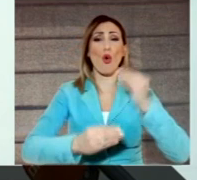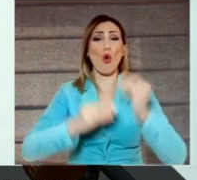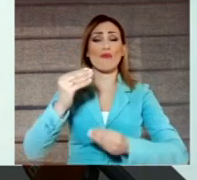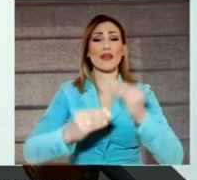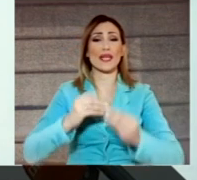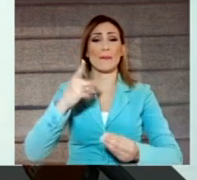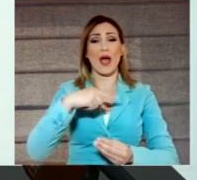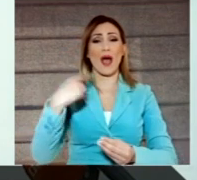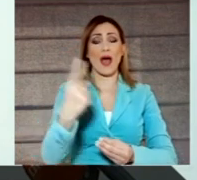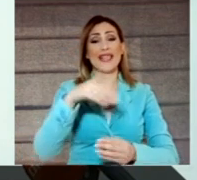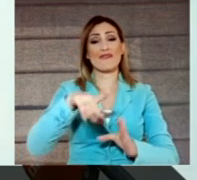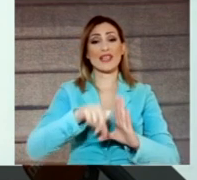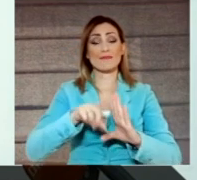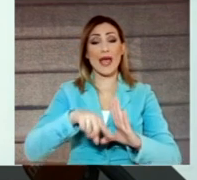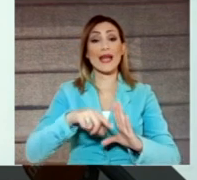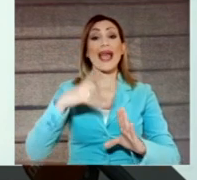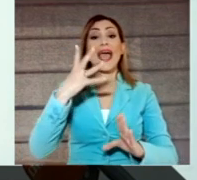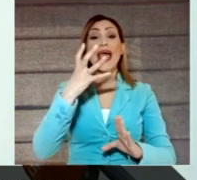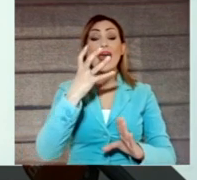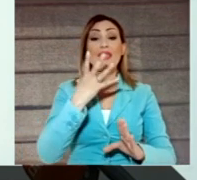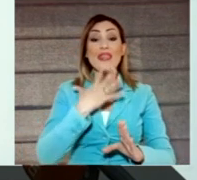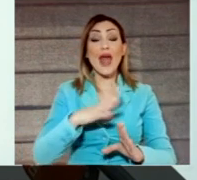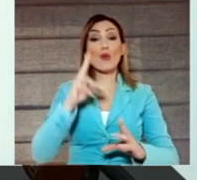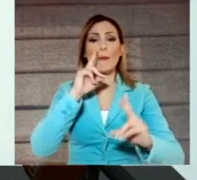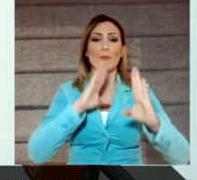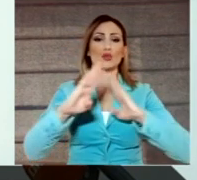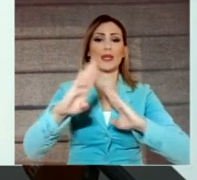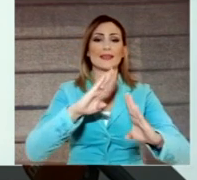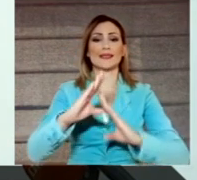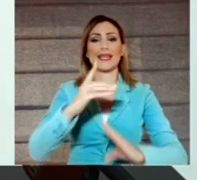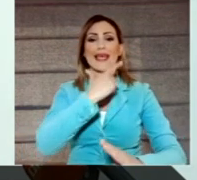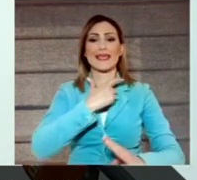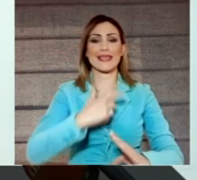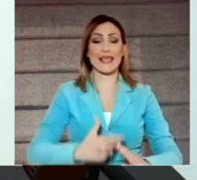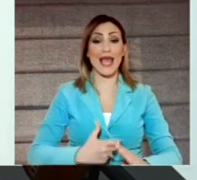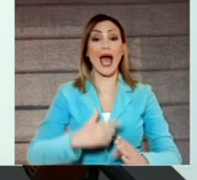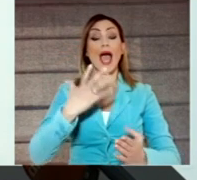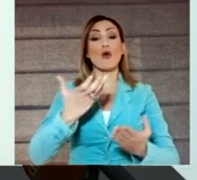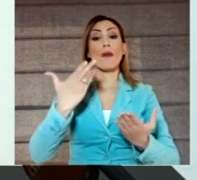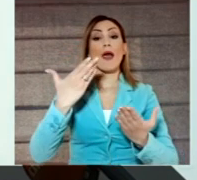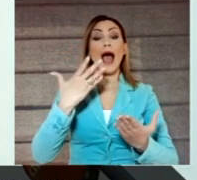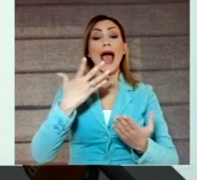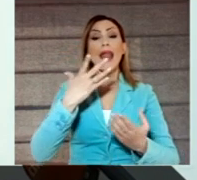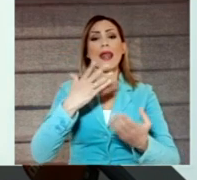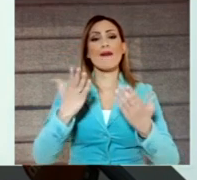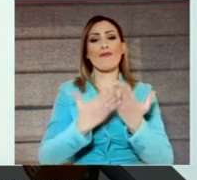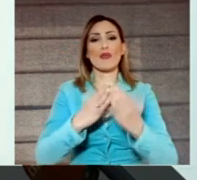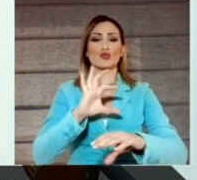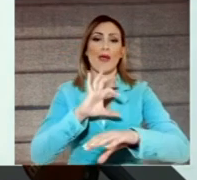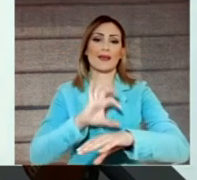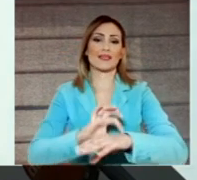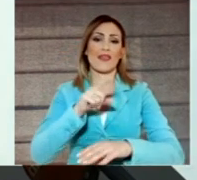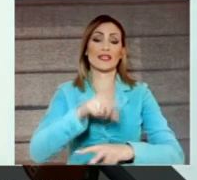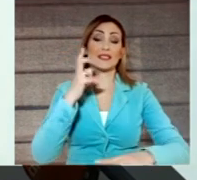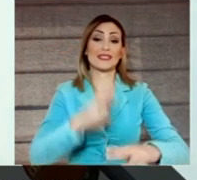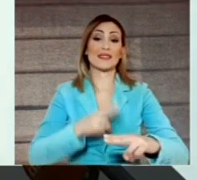μέλημά μας είναι η θωράκιση του συστήματος υγείας, ώστε να μπορέσει να ανταποκριθεί στις ανάγκες των ασθενών μας. Έχουμε πει πολλές φορές